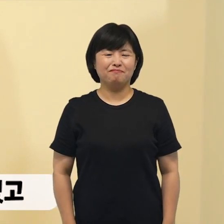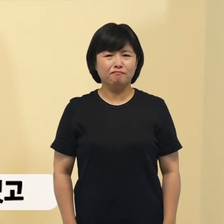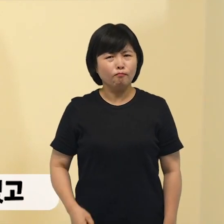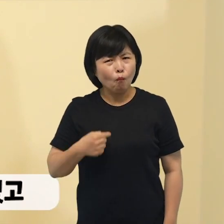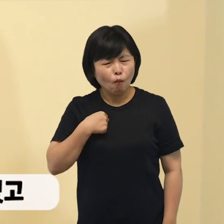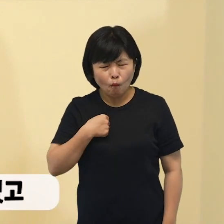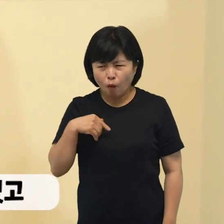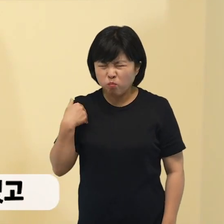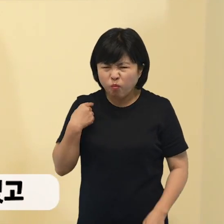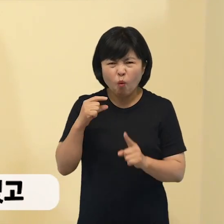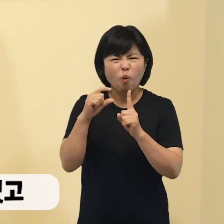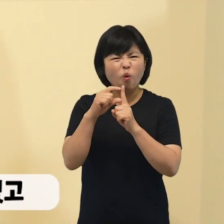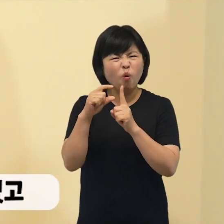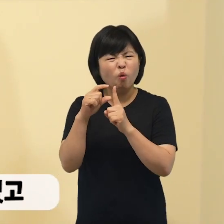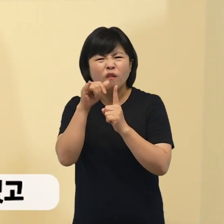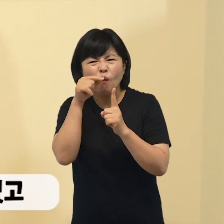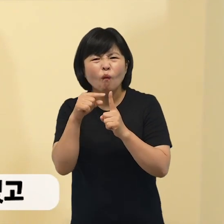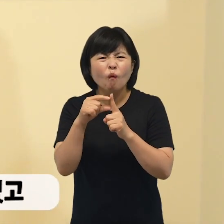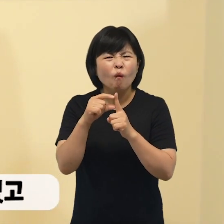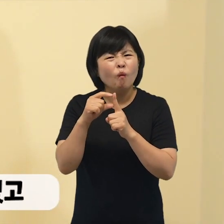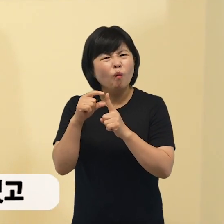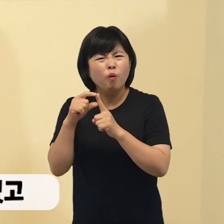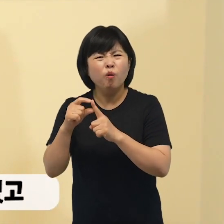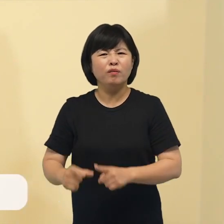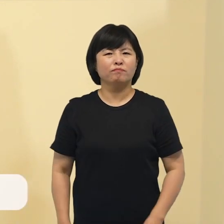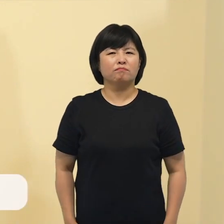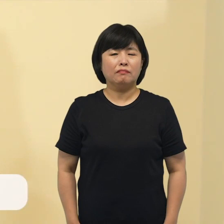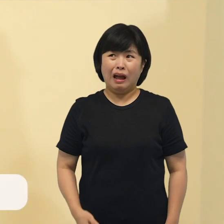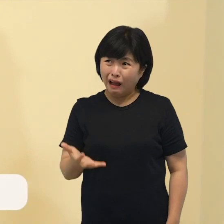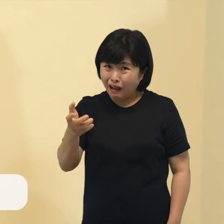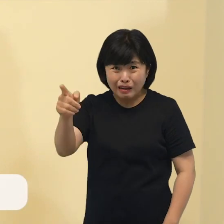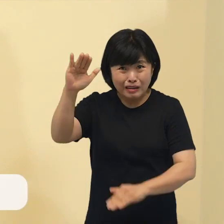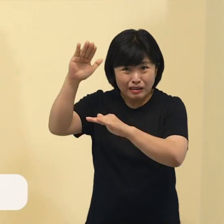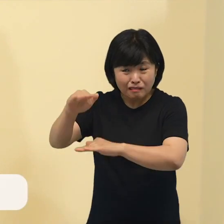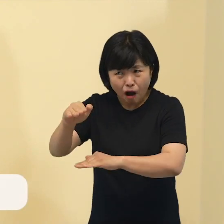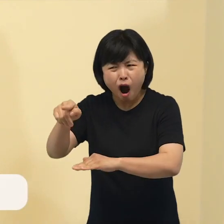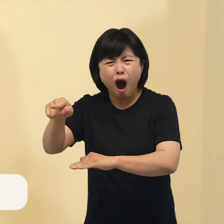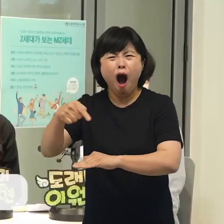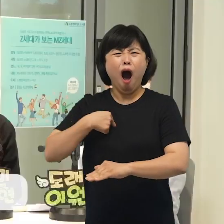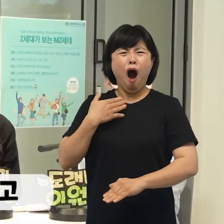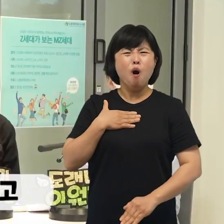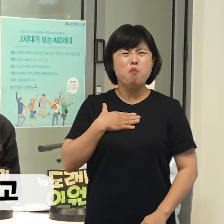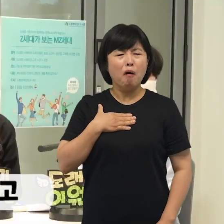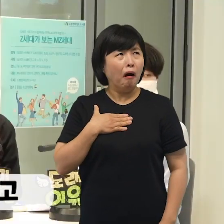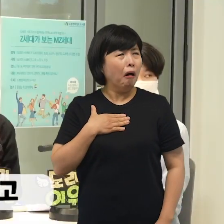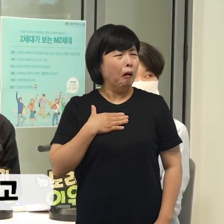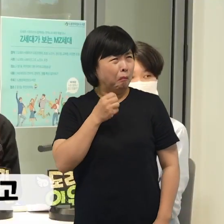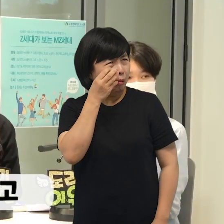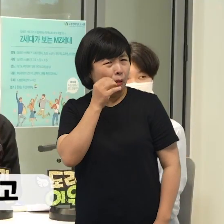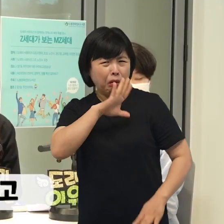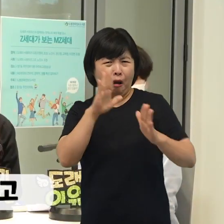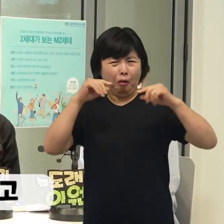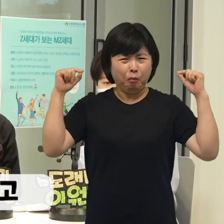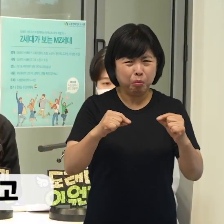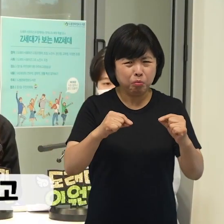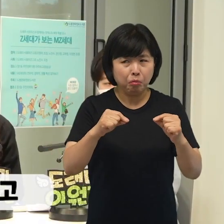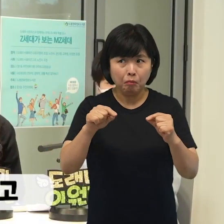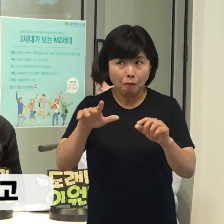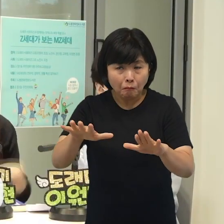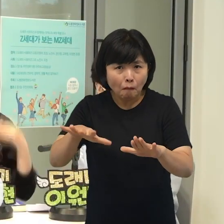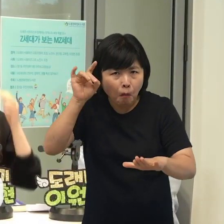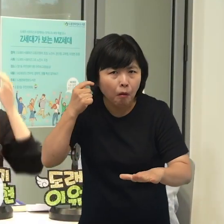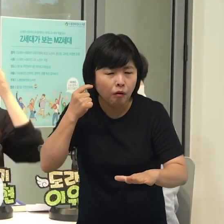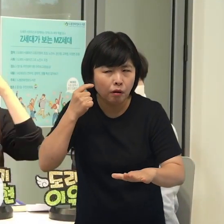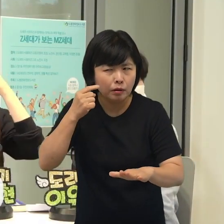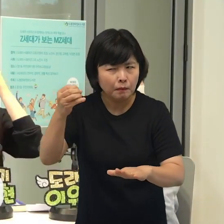되게 저희 사이에서도 뭐 모르는 단어도 있고 근데 재영님과 저는 알고 있고 별다줄이라는 것도 저도 사실